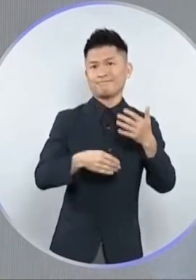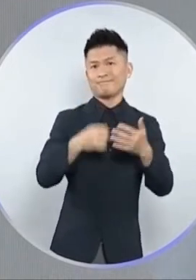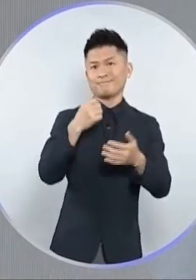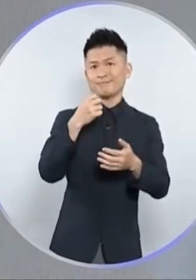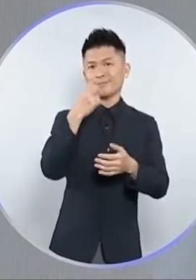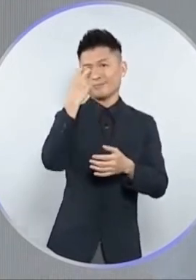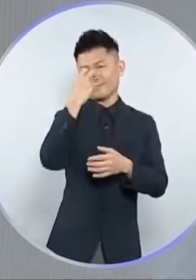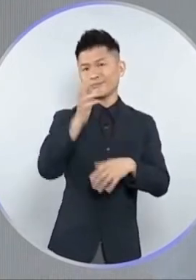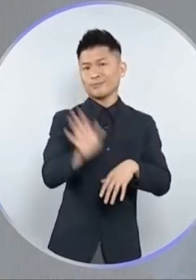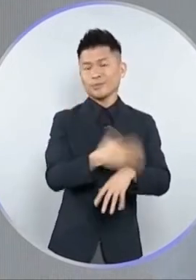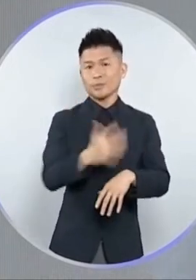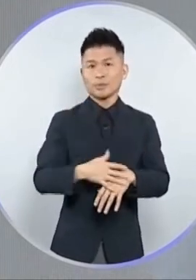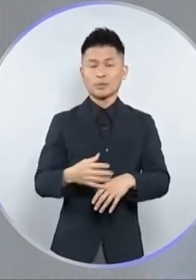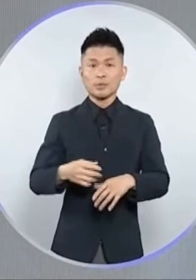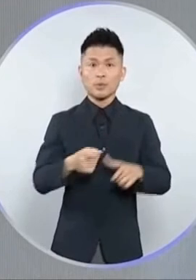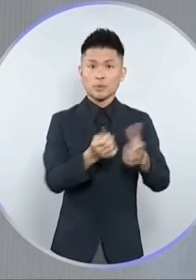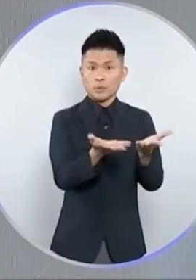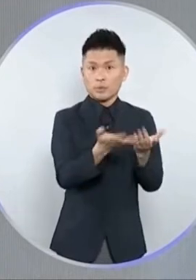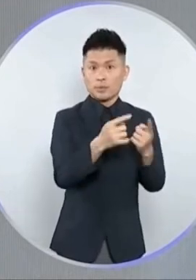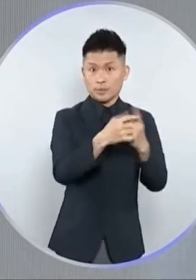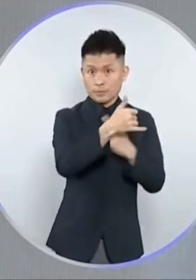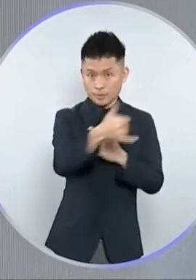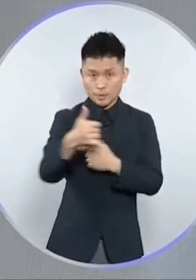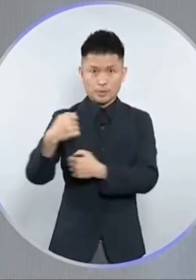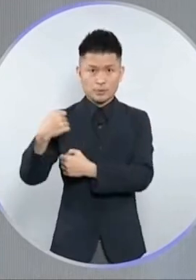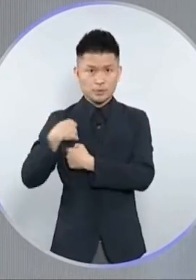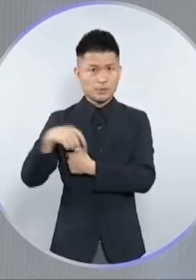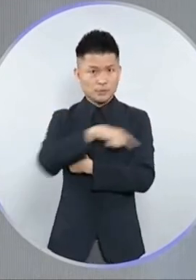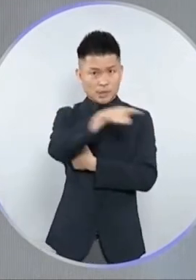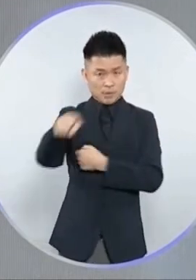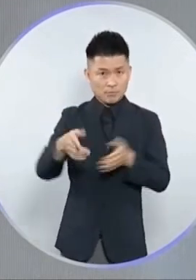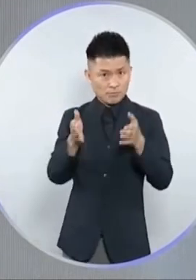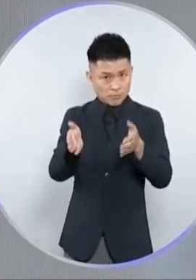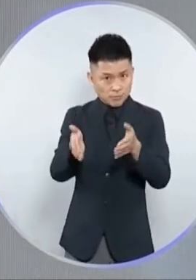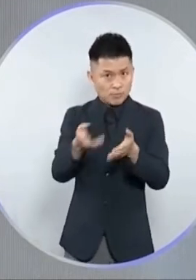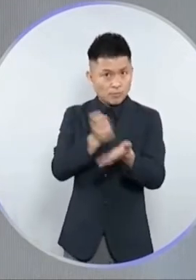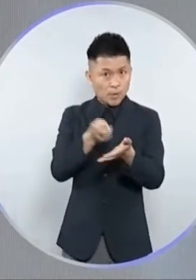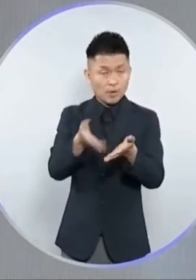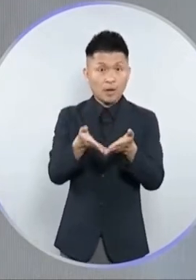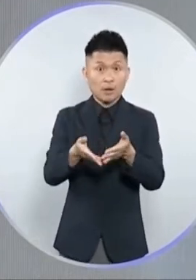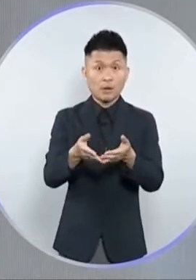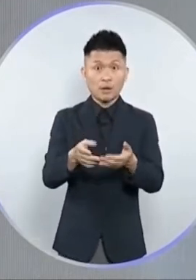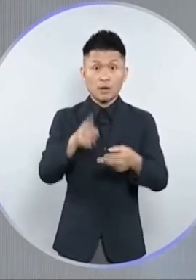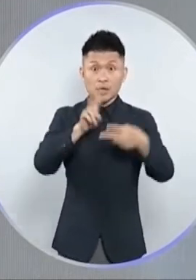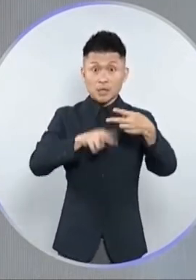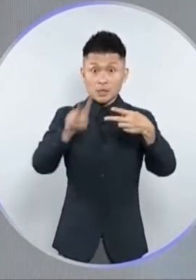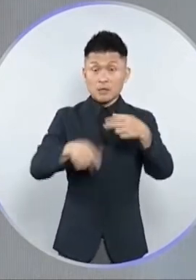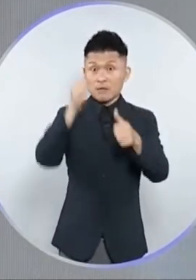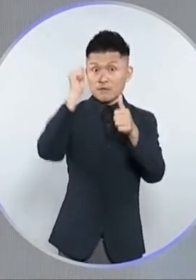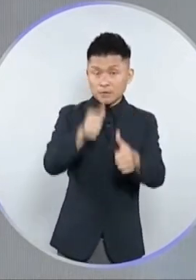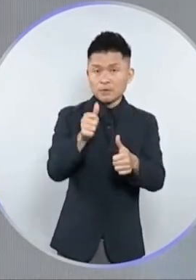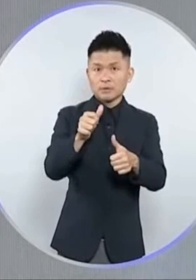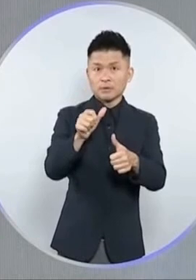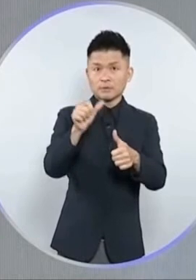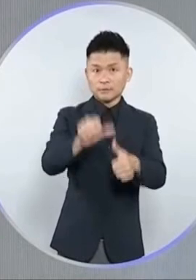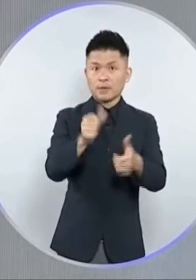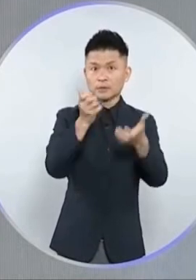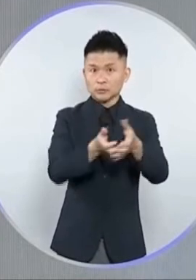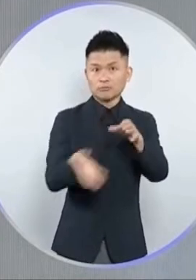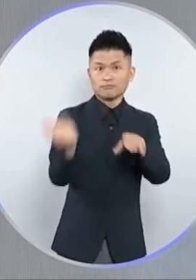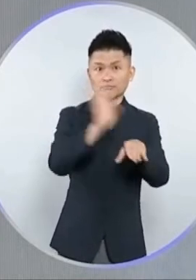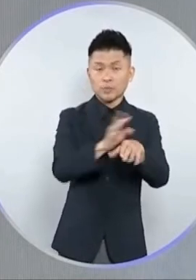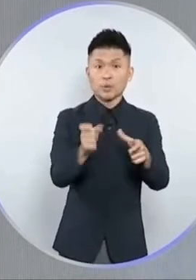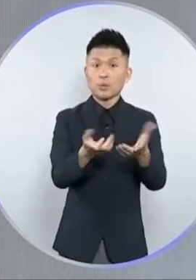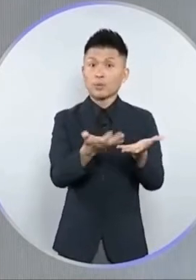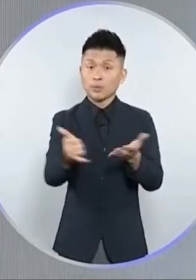员跟军人，这是代表国家的干部，所以刑罚一定要加重，公务员跟军人处罚要更